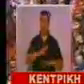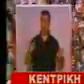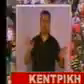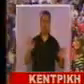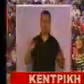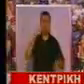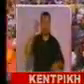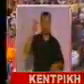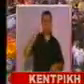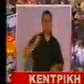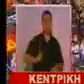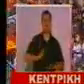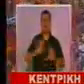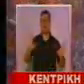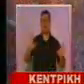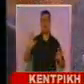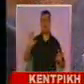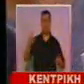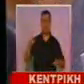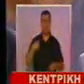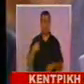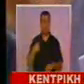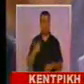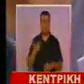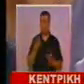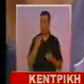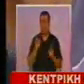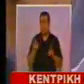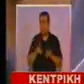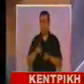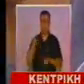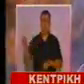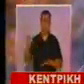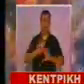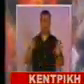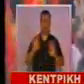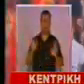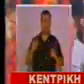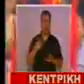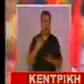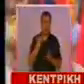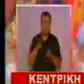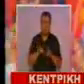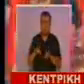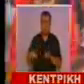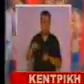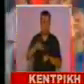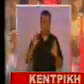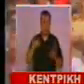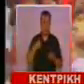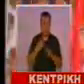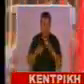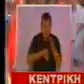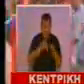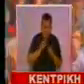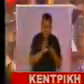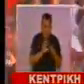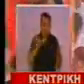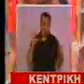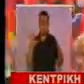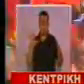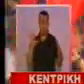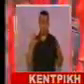του κεφαλαίου. Εμείς δεν έχουμε καμιά σχέση με αυτούς. Εμείς άλλωστε μιλάμε για αποδέσμευση. Είναι λίγο